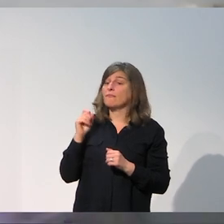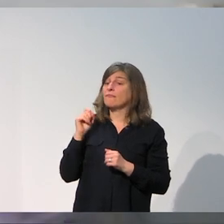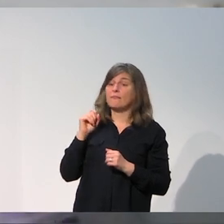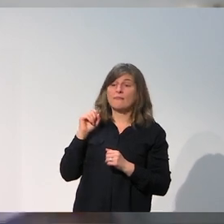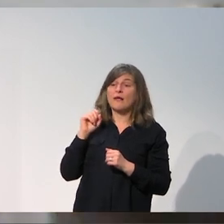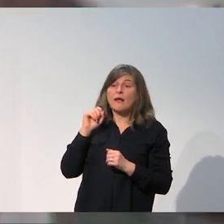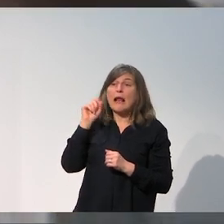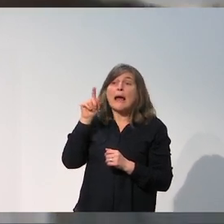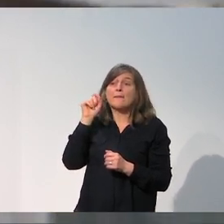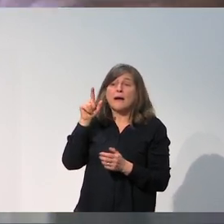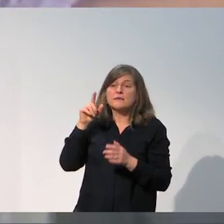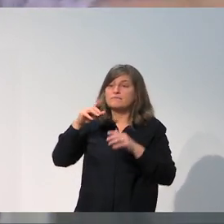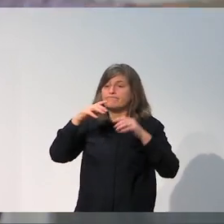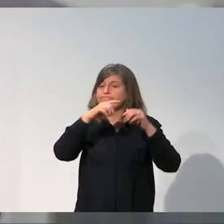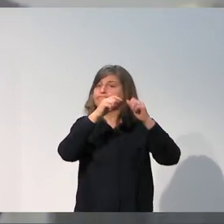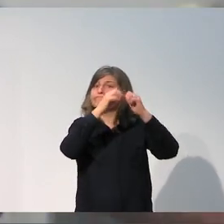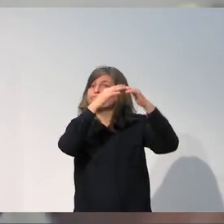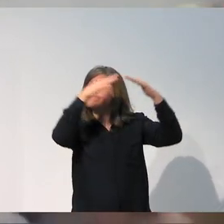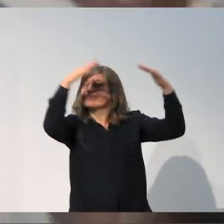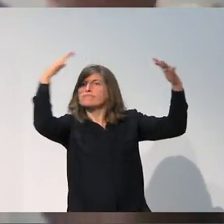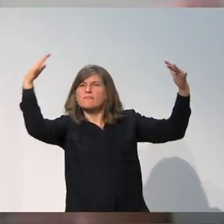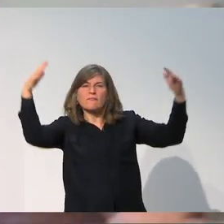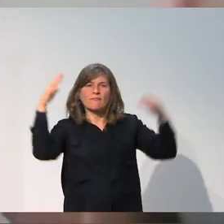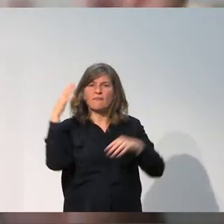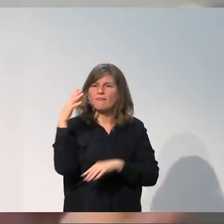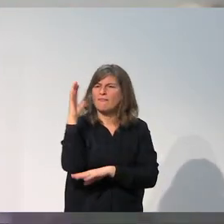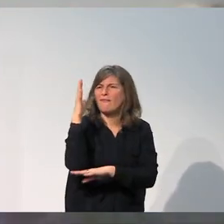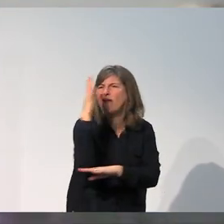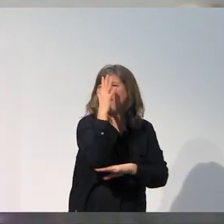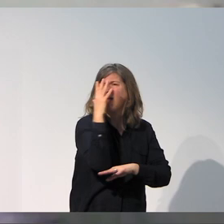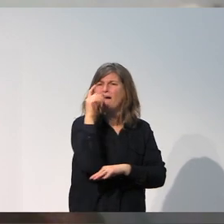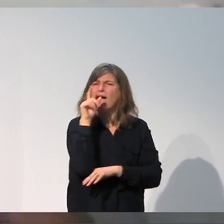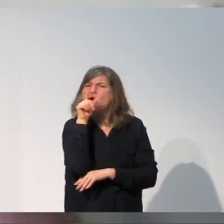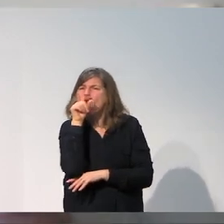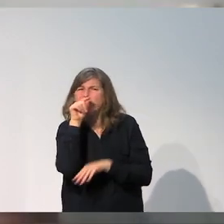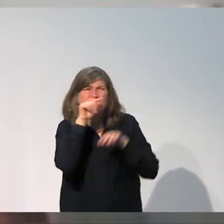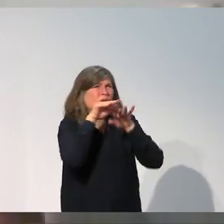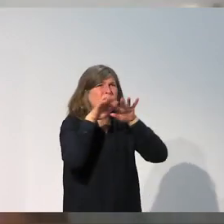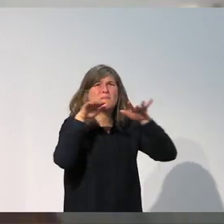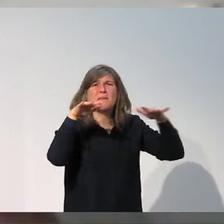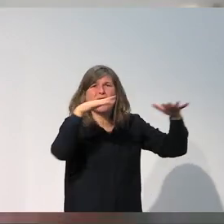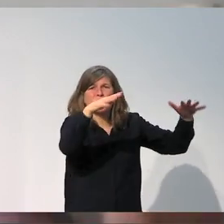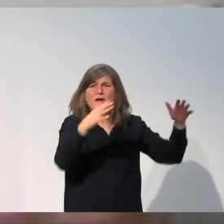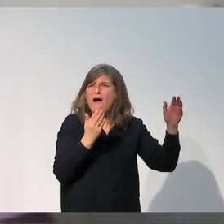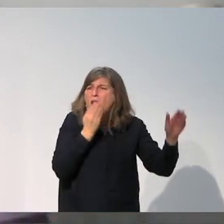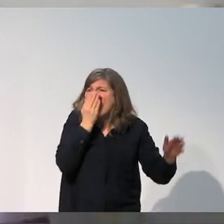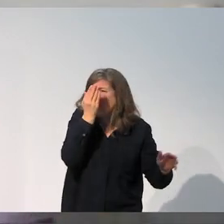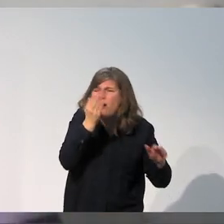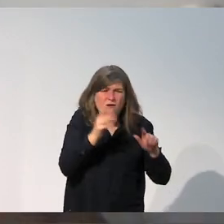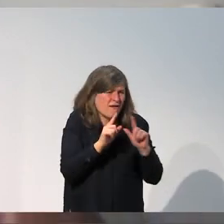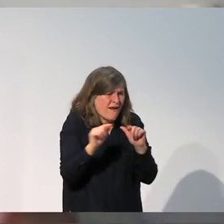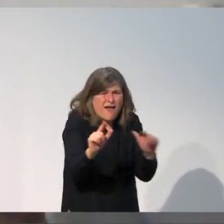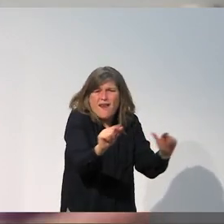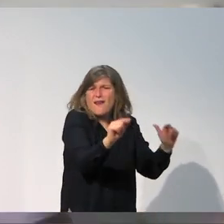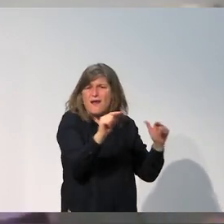d'oiseaux, lorsque tu as des manguiers sans cesse dans toutes les villes qui sont lourds de mangues, lorsque n'importe quelle rivière est gorgée de poissons, eh